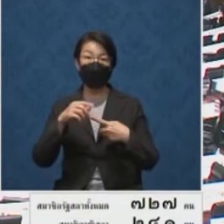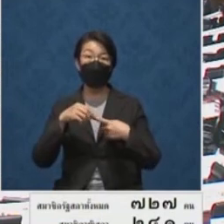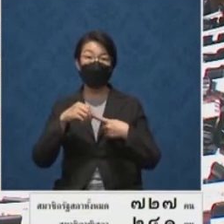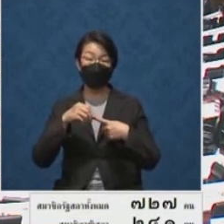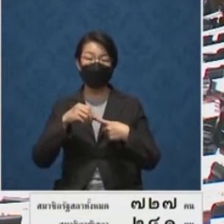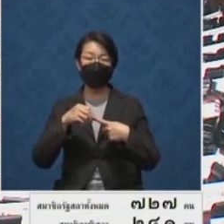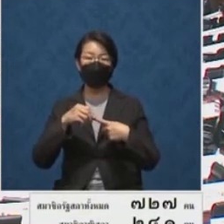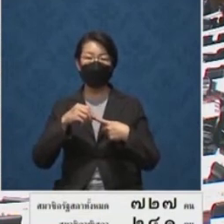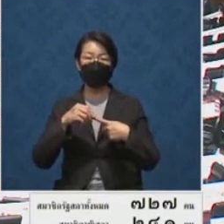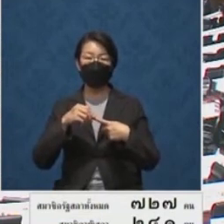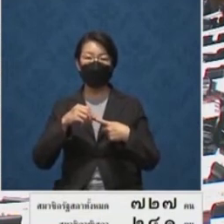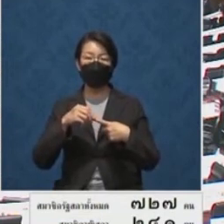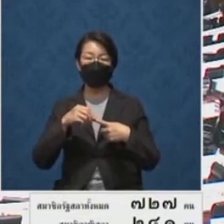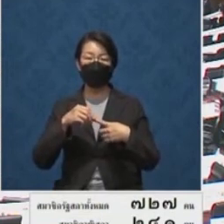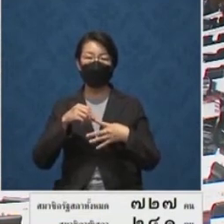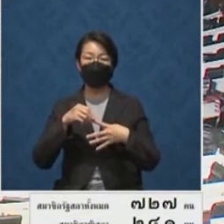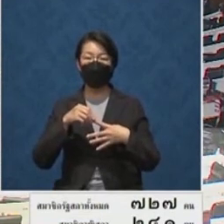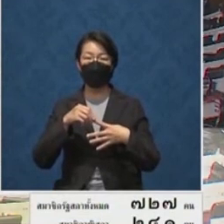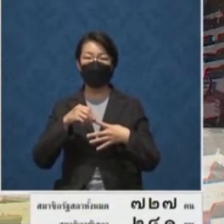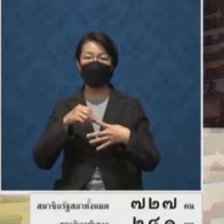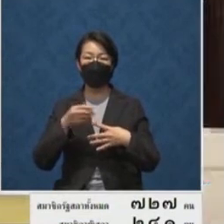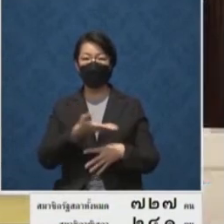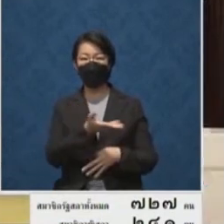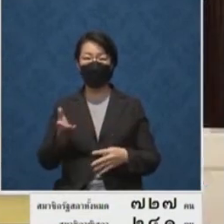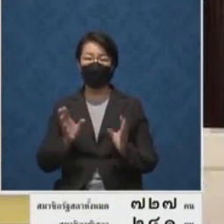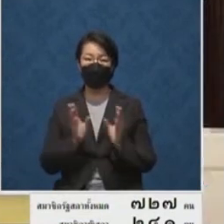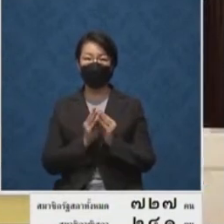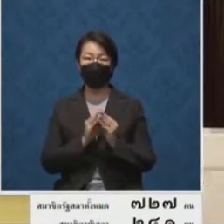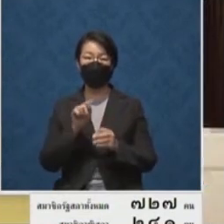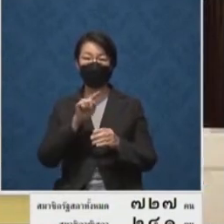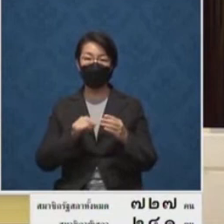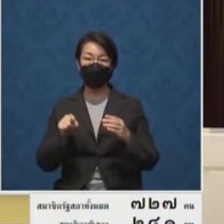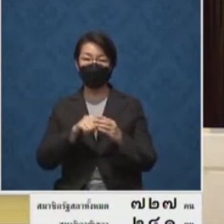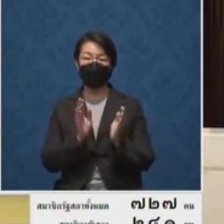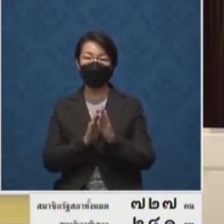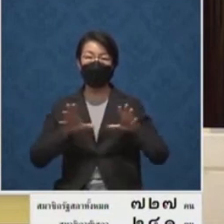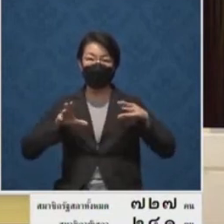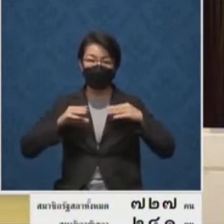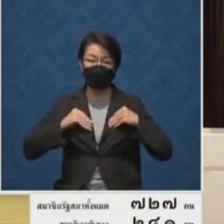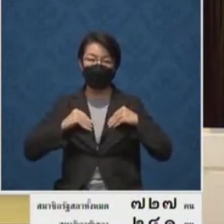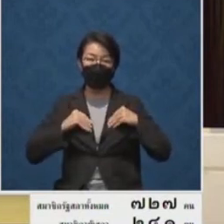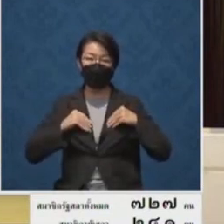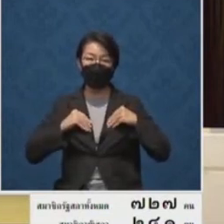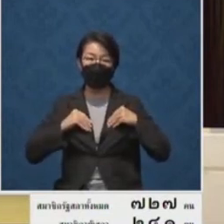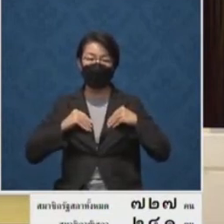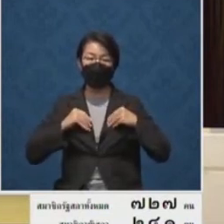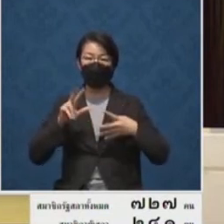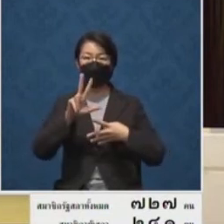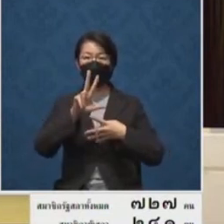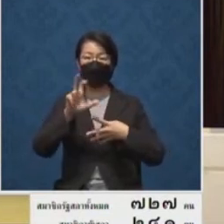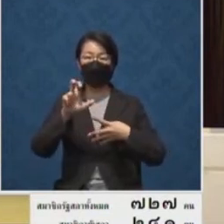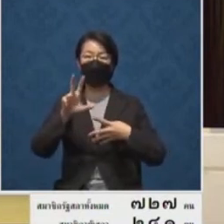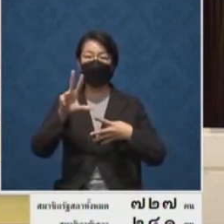ครับสำหรับฉบับแรกนะครับฉบับที่1นะครับเนื่องจากที่ประชุมออกเสียงลงคะแ